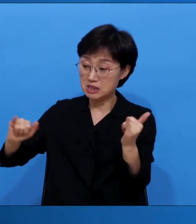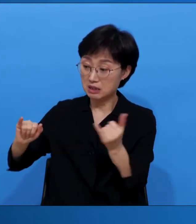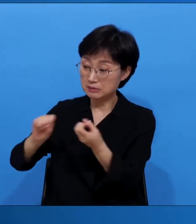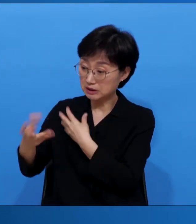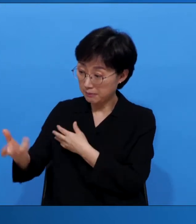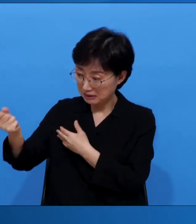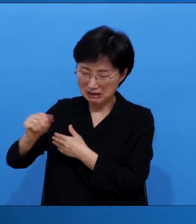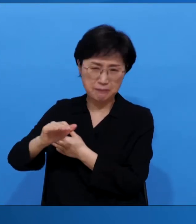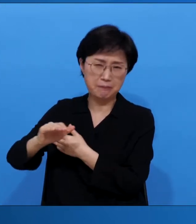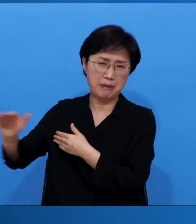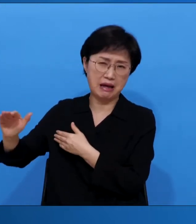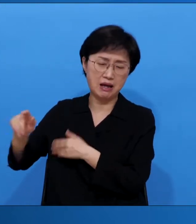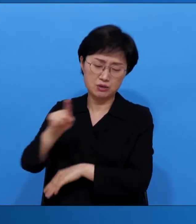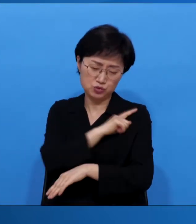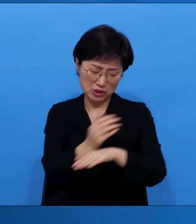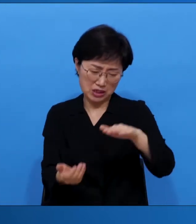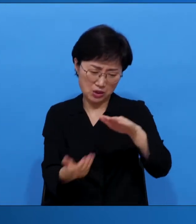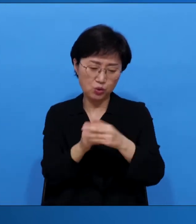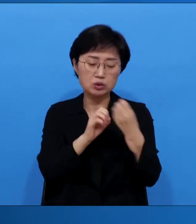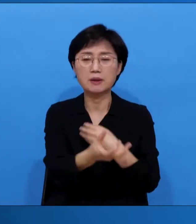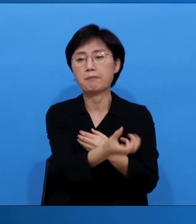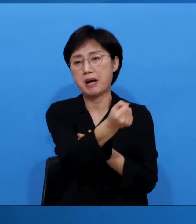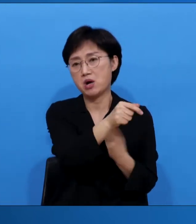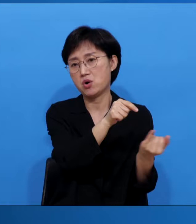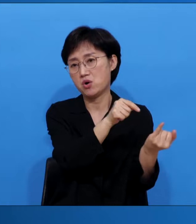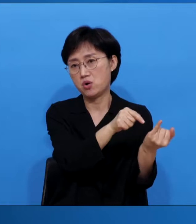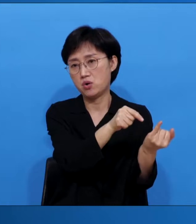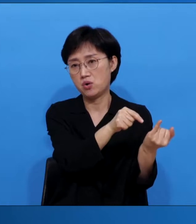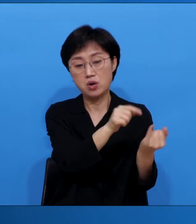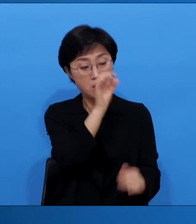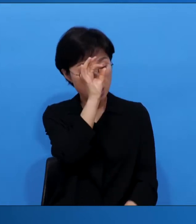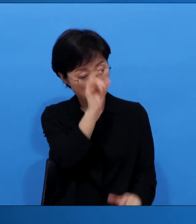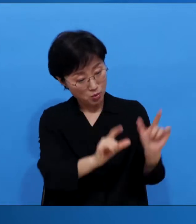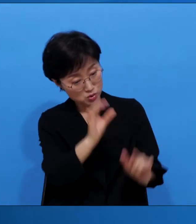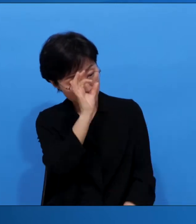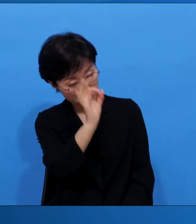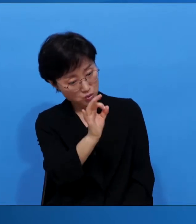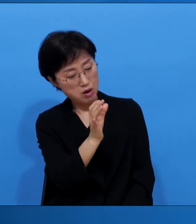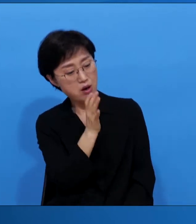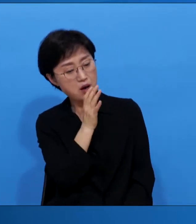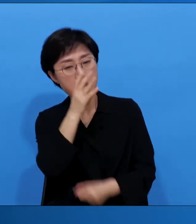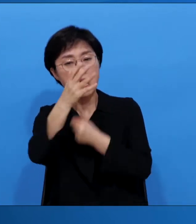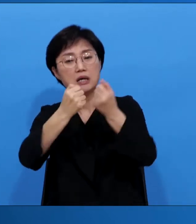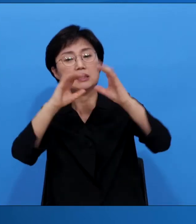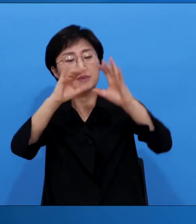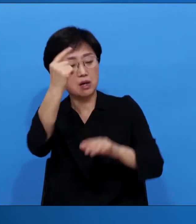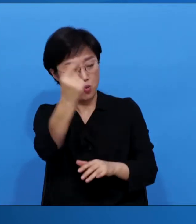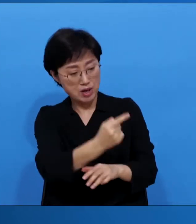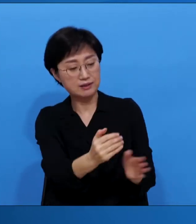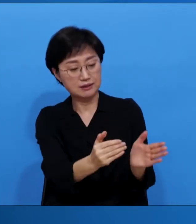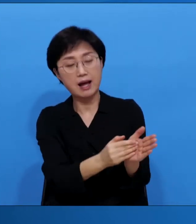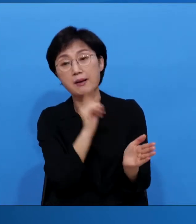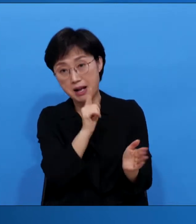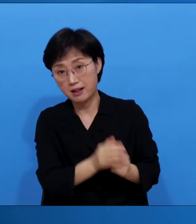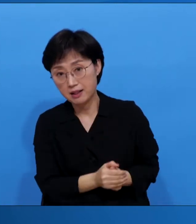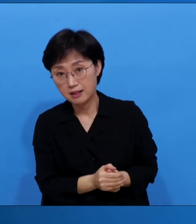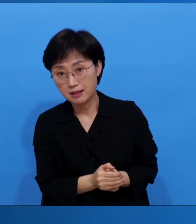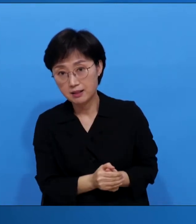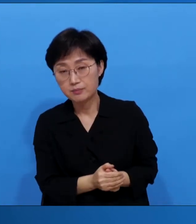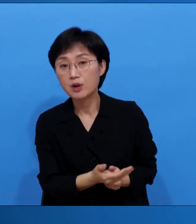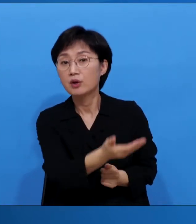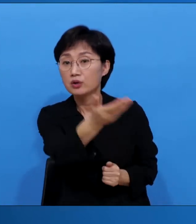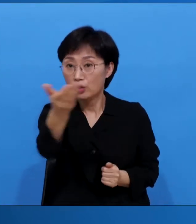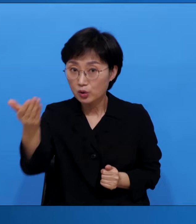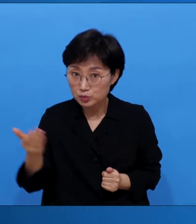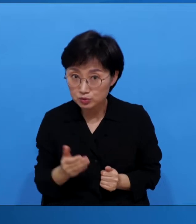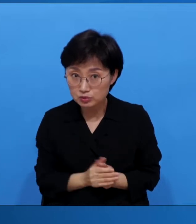보고 하나님의 나라라는 겁니다. And that is what we call the kingdom of God. 여러분에게 어떤 고민이